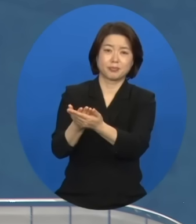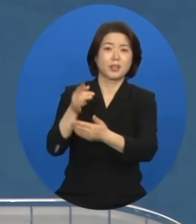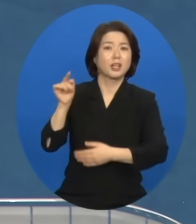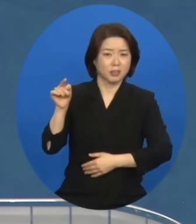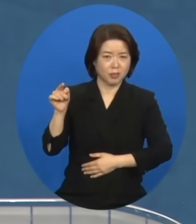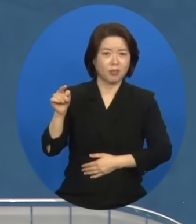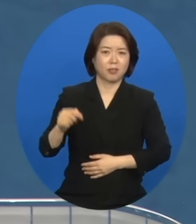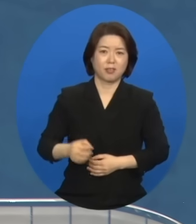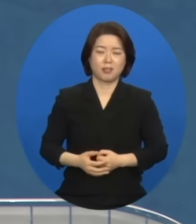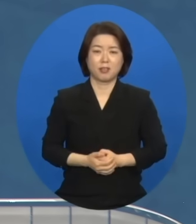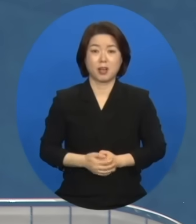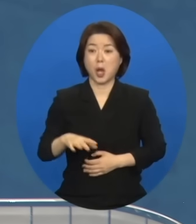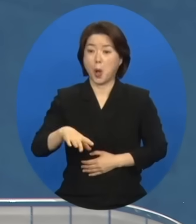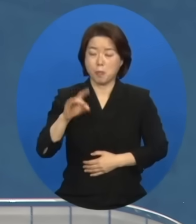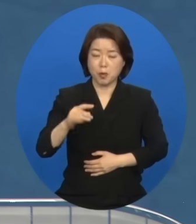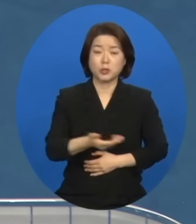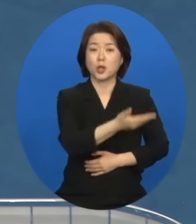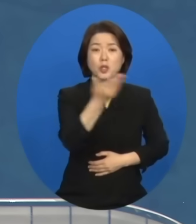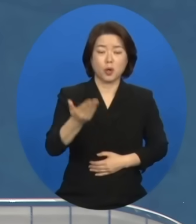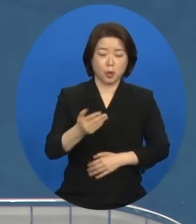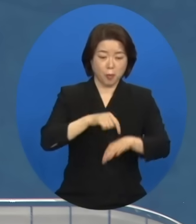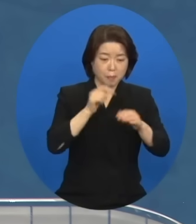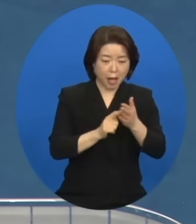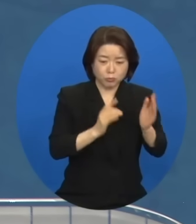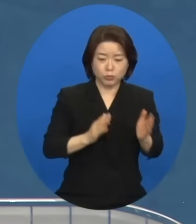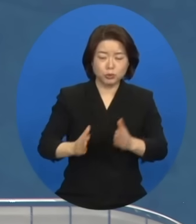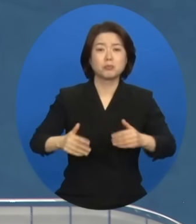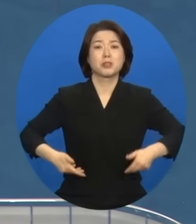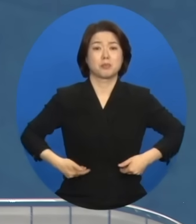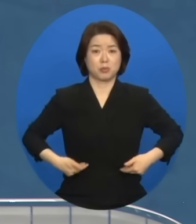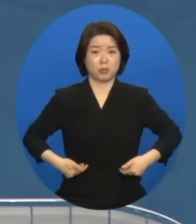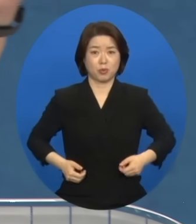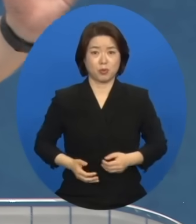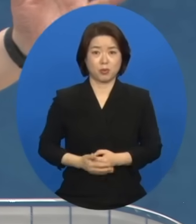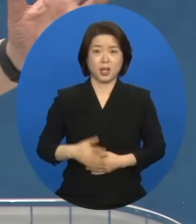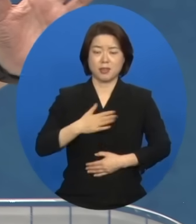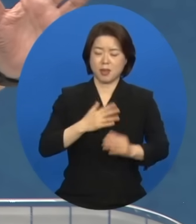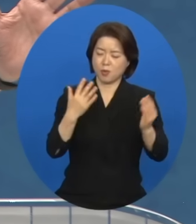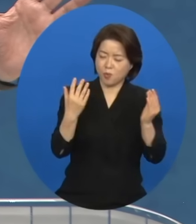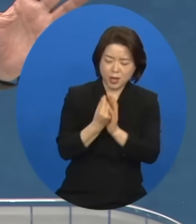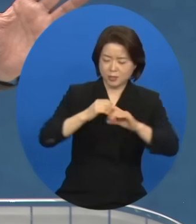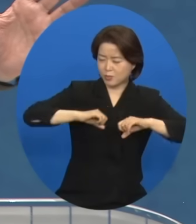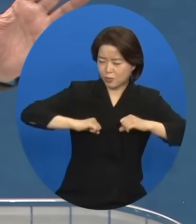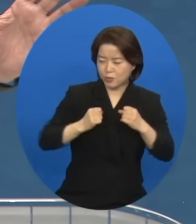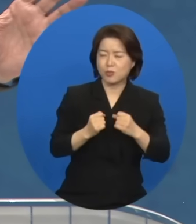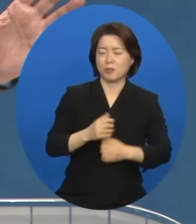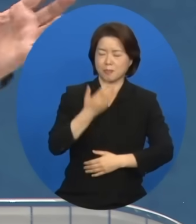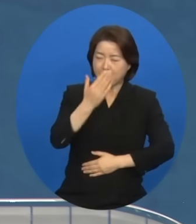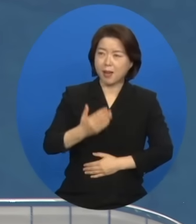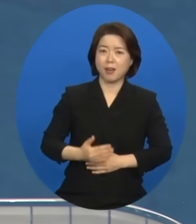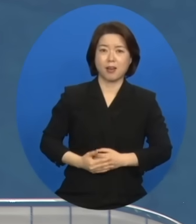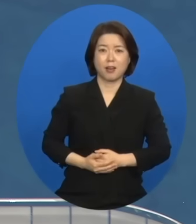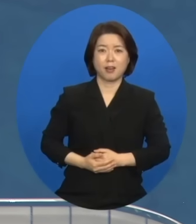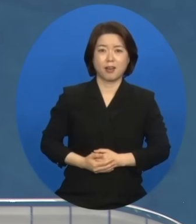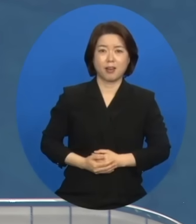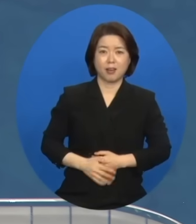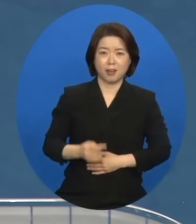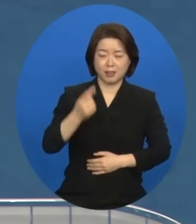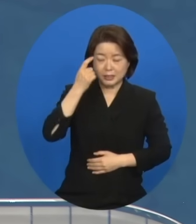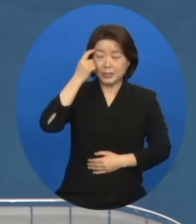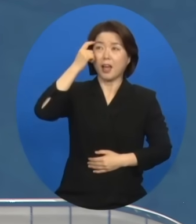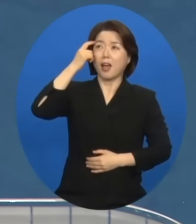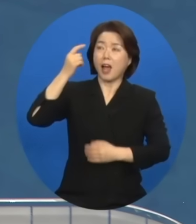그거예요. 먼저 여러분이 준비되어야 돼요. 하나님, 저는 완전히 순종할 겁니다. 깨닫기만